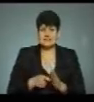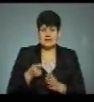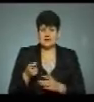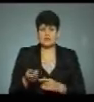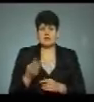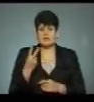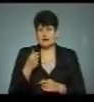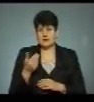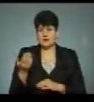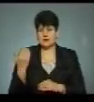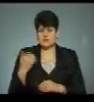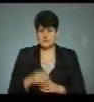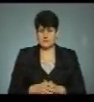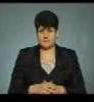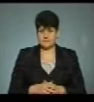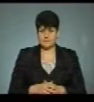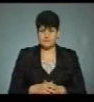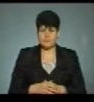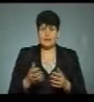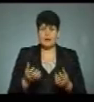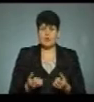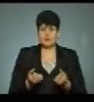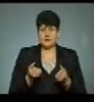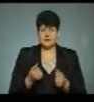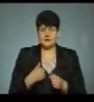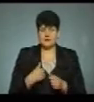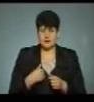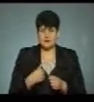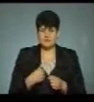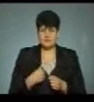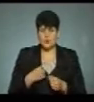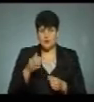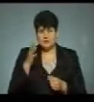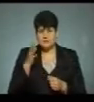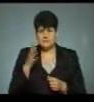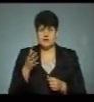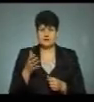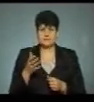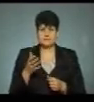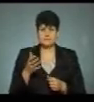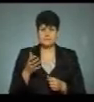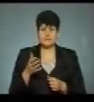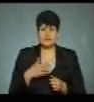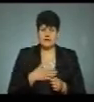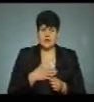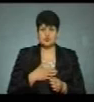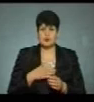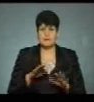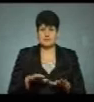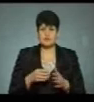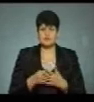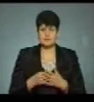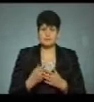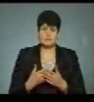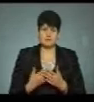ще 2 роки тому. На утримання нам однозначно освіти йде з нашого місцевого бюджету